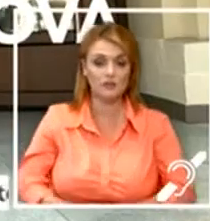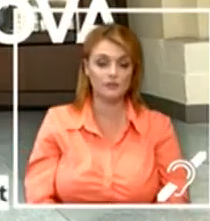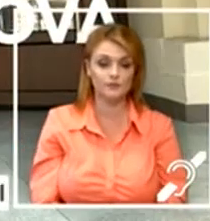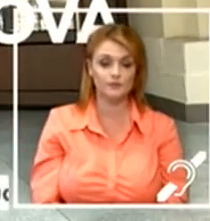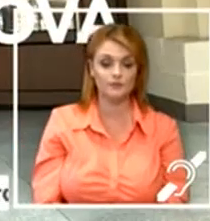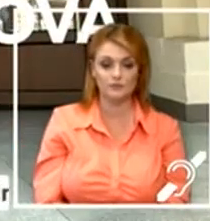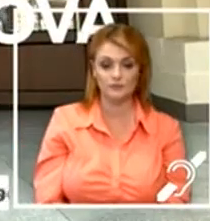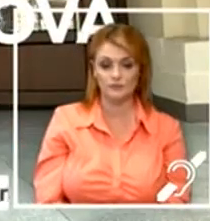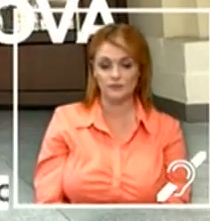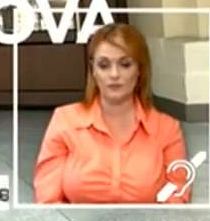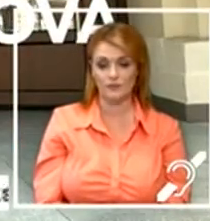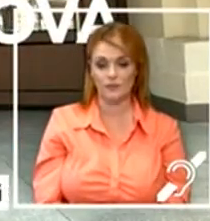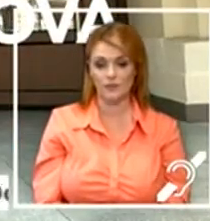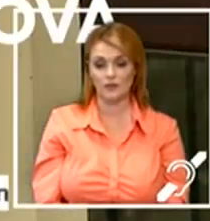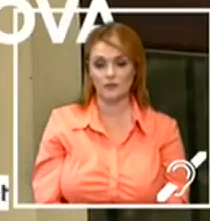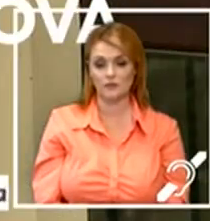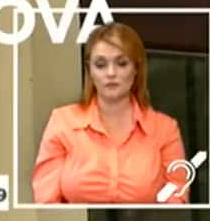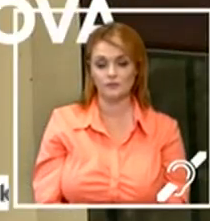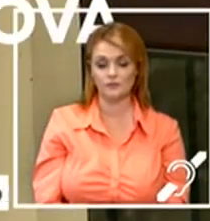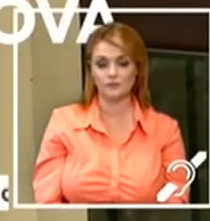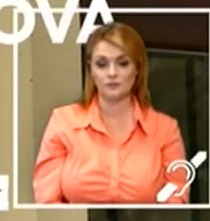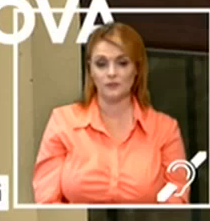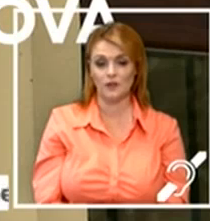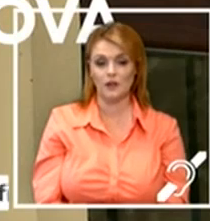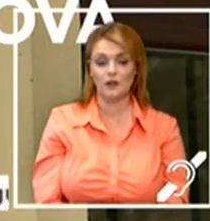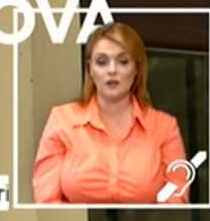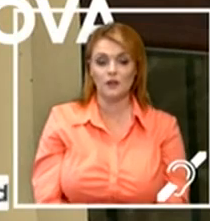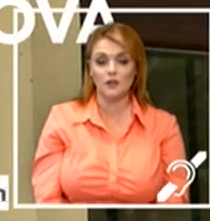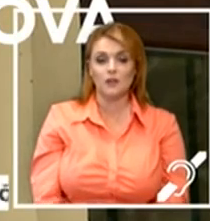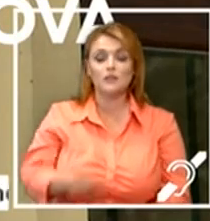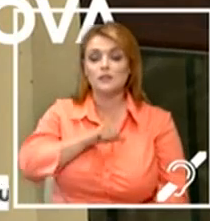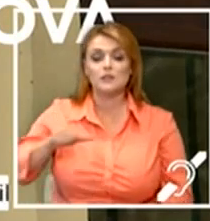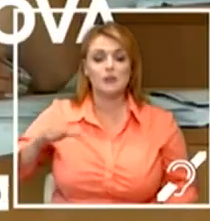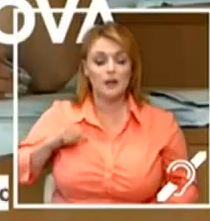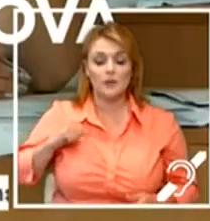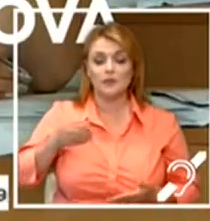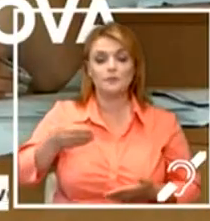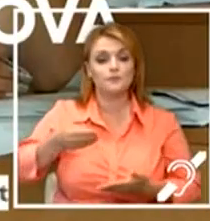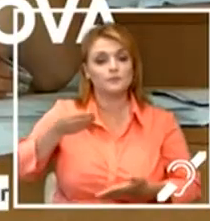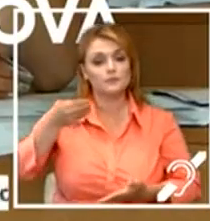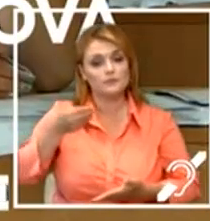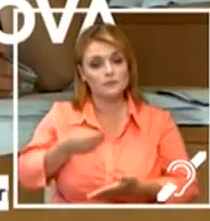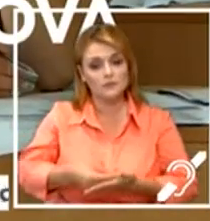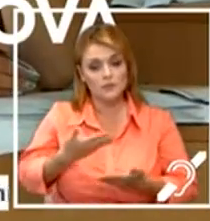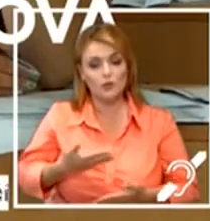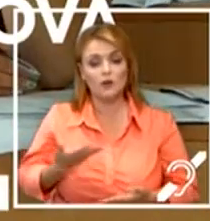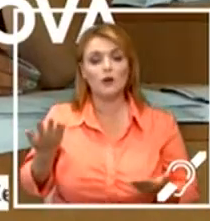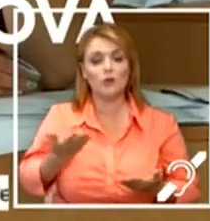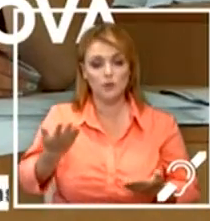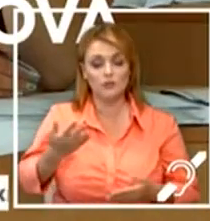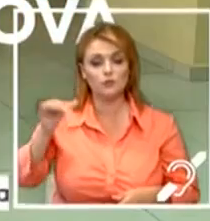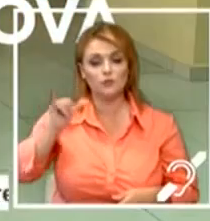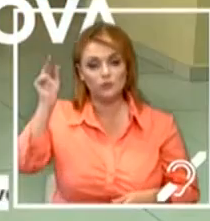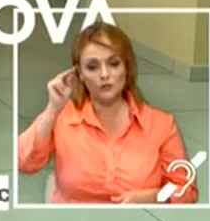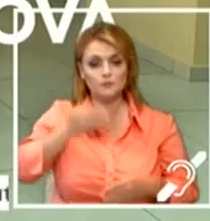taxa pentru un an ajunge chiar și la 41.000 de lei, care este facultatea unde, pe lângă talent, mai e nevoie și de un buget solid, aflați